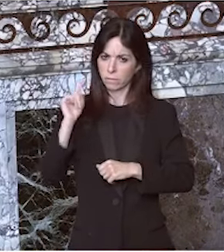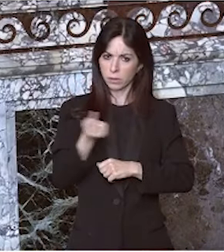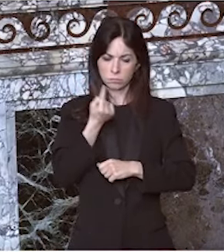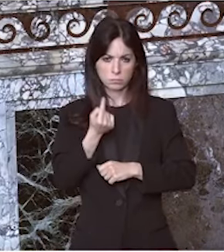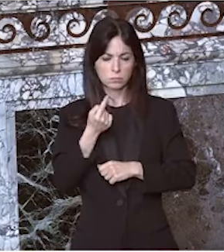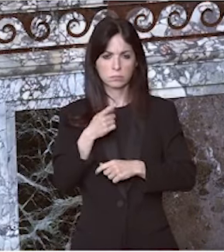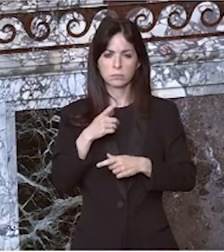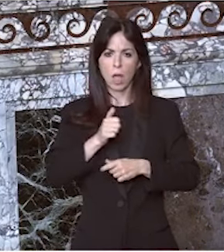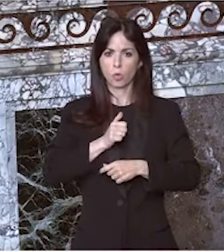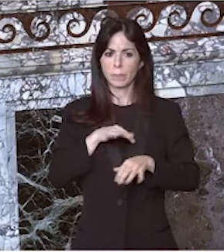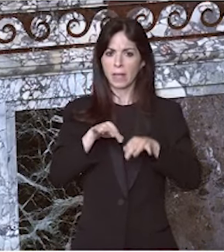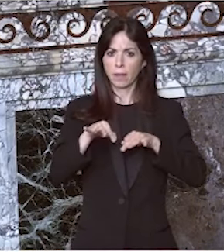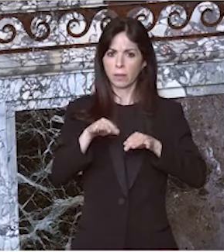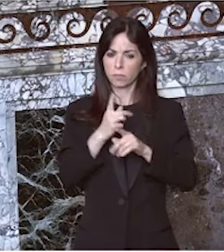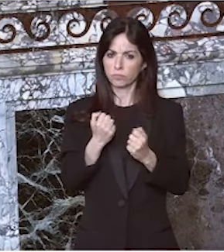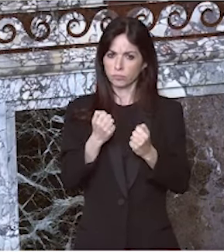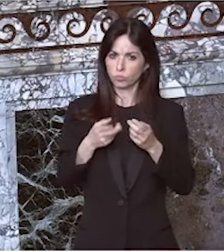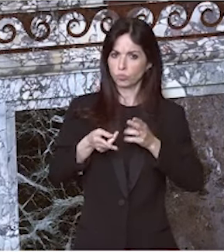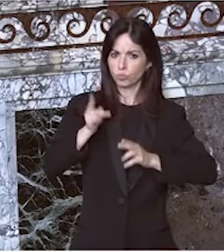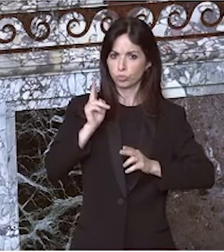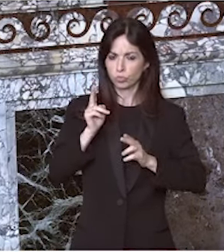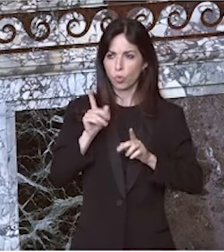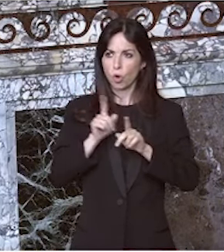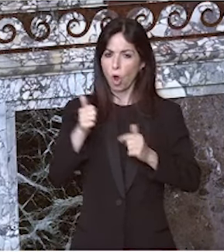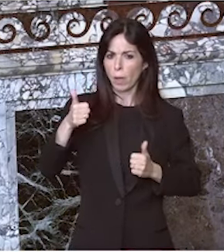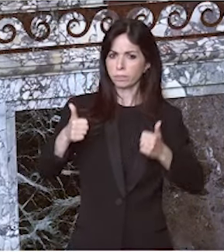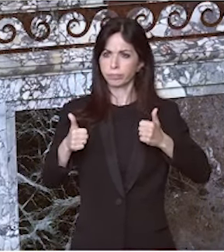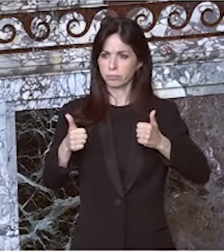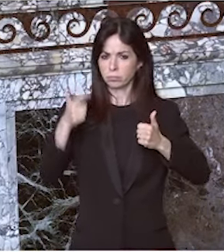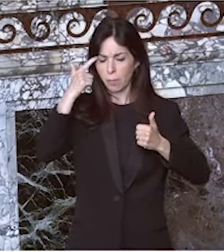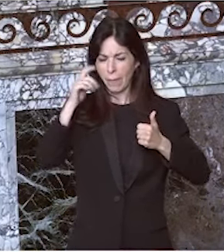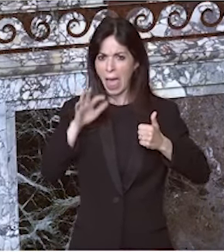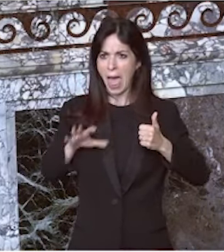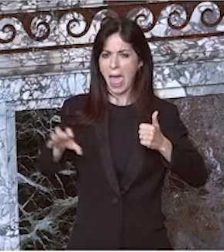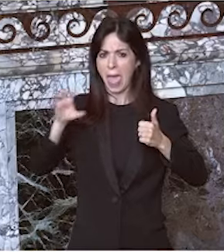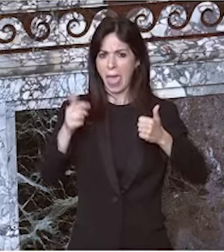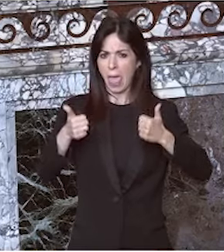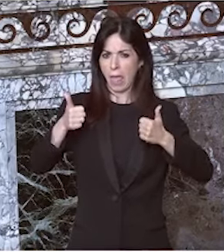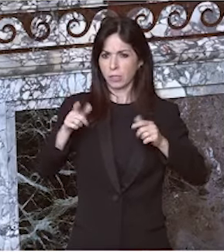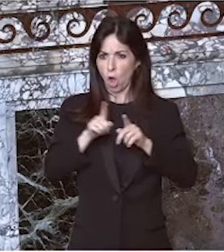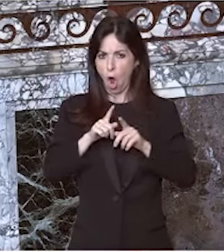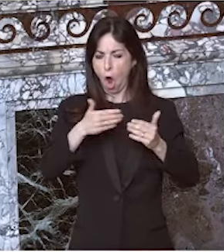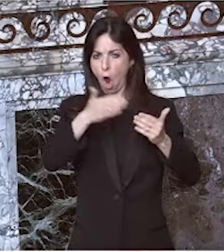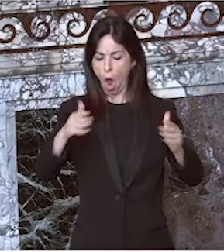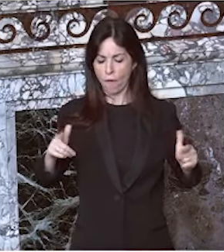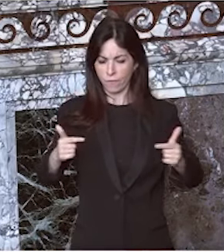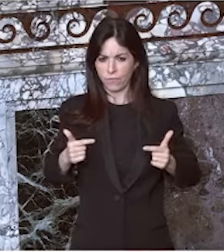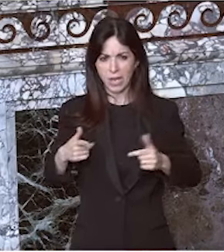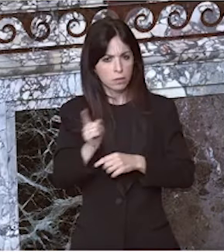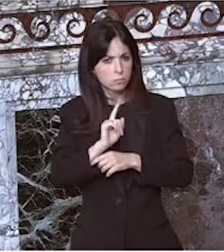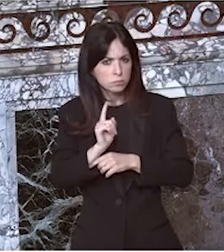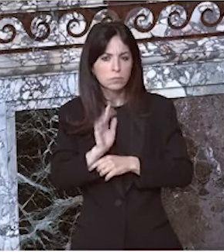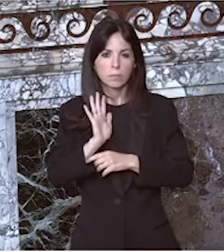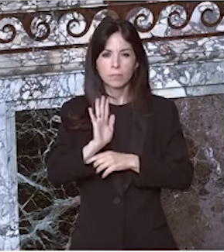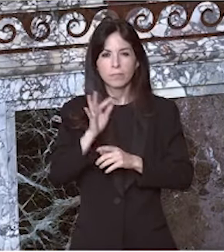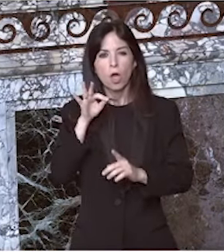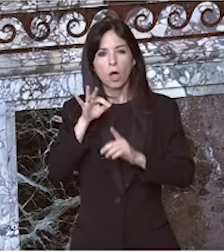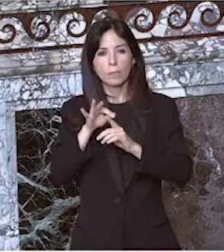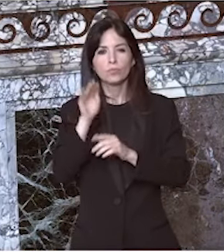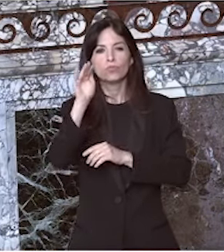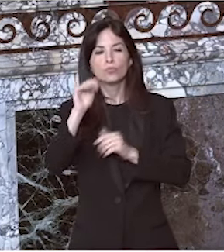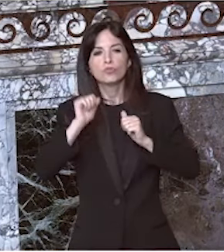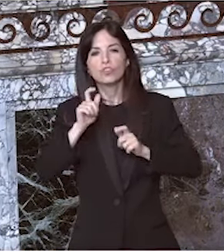l'autonomia strategica, non per contrapporsi ad altri paesi o chiudersi all'interno dei propri confini, ma per salvaguardare il